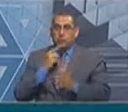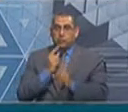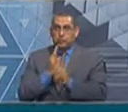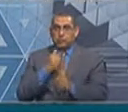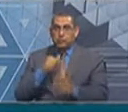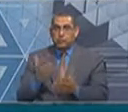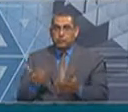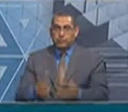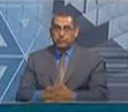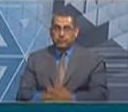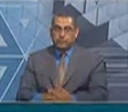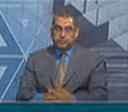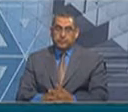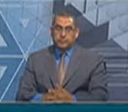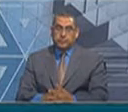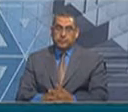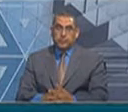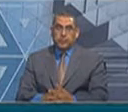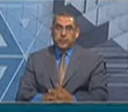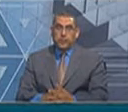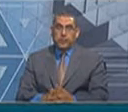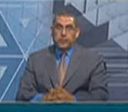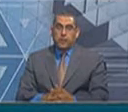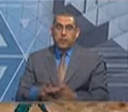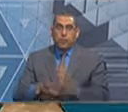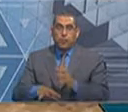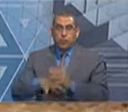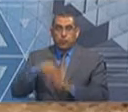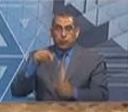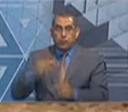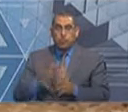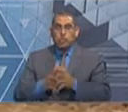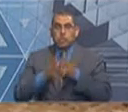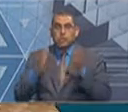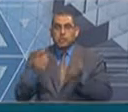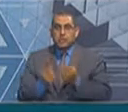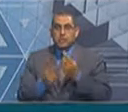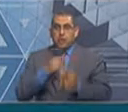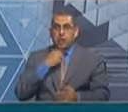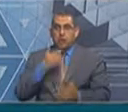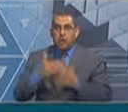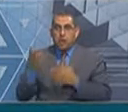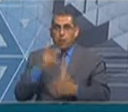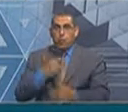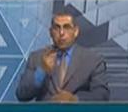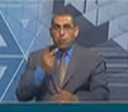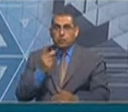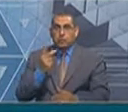بهذا المشروع الكبير. المشروع فيه اكبر كمية مسطحات خضراء، اكتر من حوالي